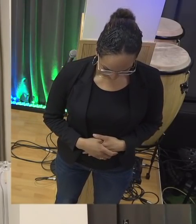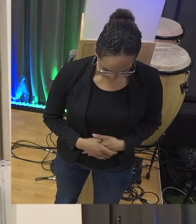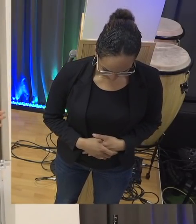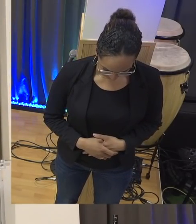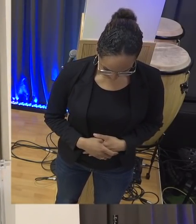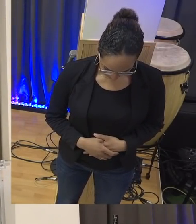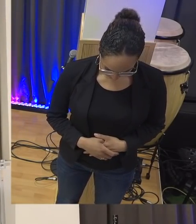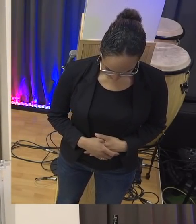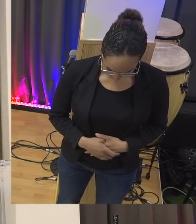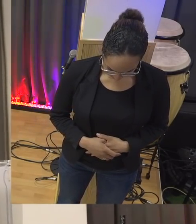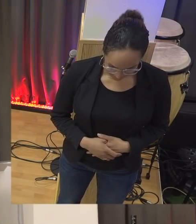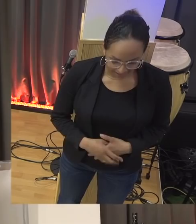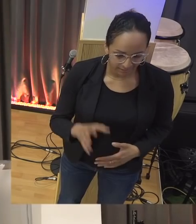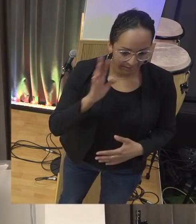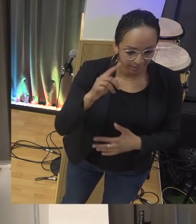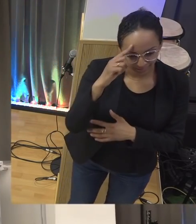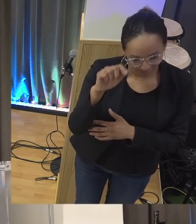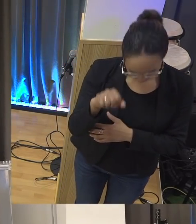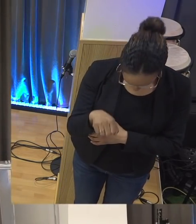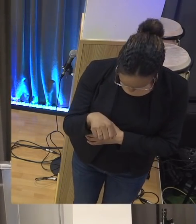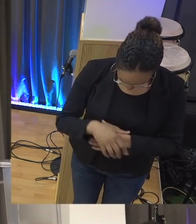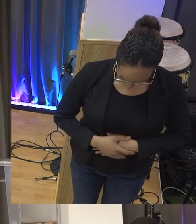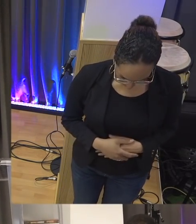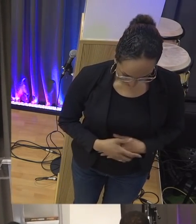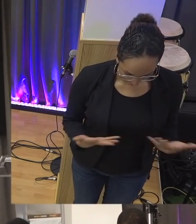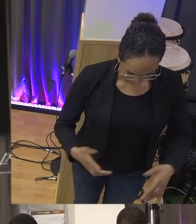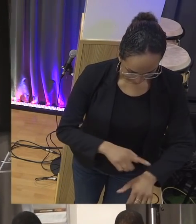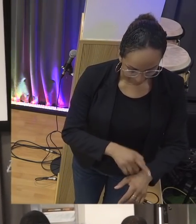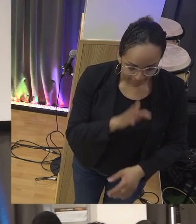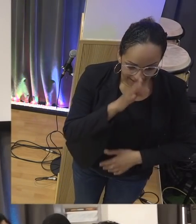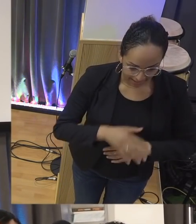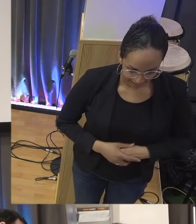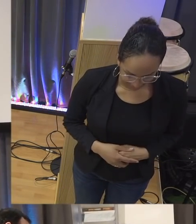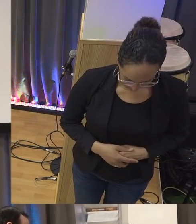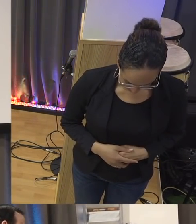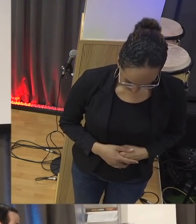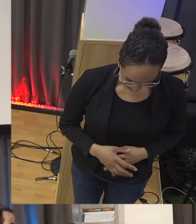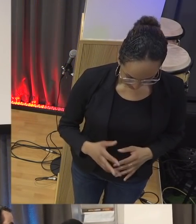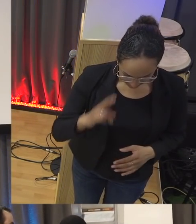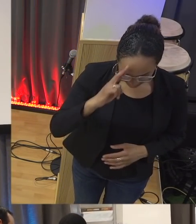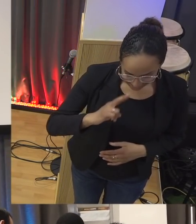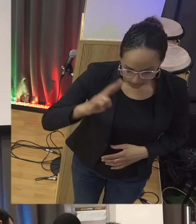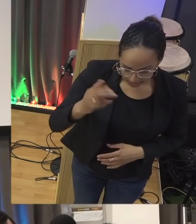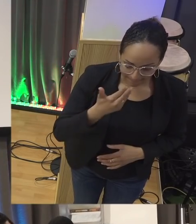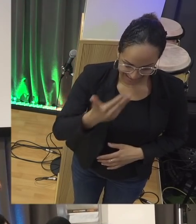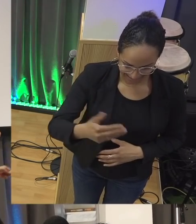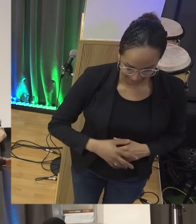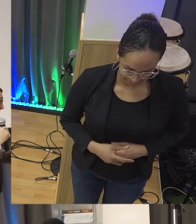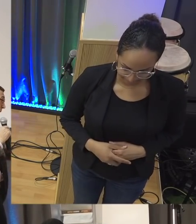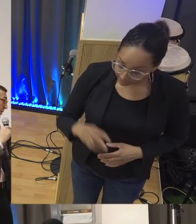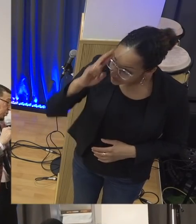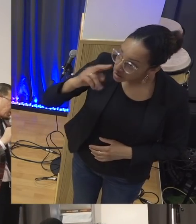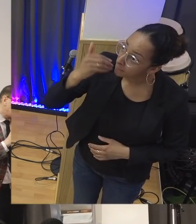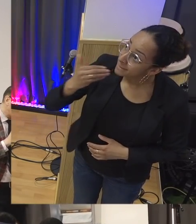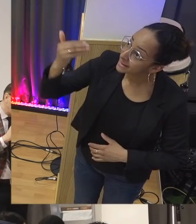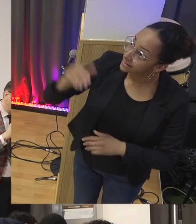Mais qu'on puisse courber nos fronts. Il est midi. Seigneur, simplement te dire merci ce matin,